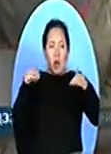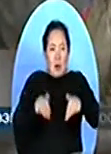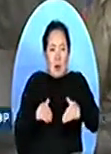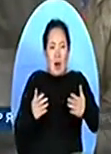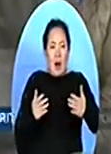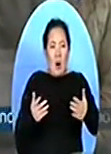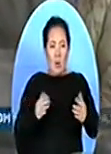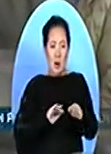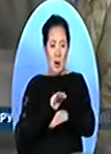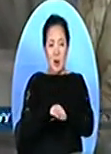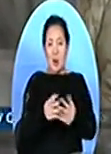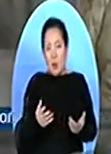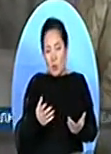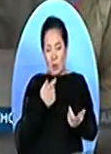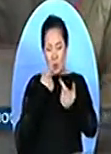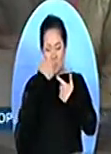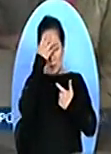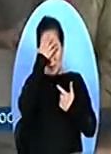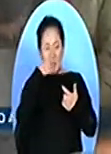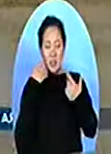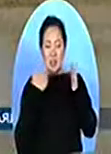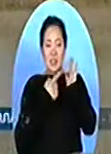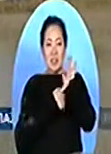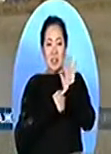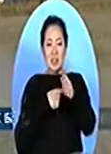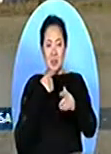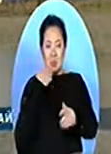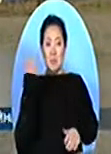засгийн газар нэн дарыг хэрэгжүүлнэ гэдгийг ч дуулгаж байсан юм а.